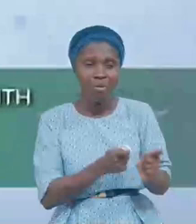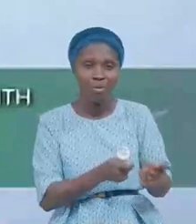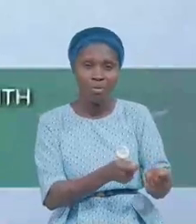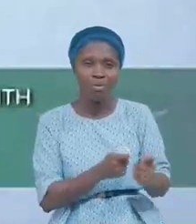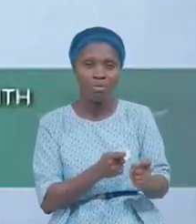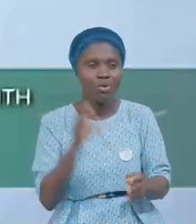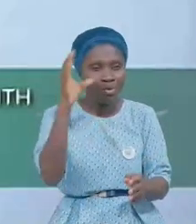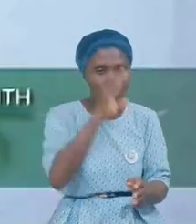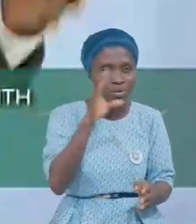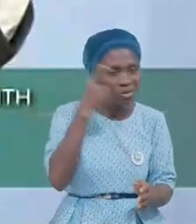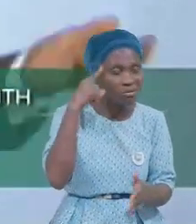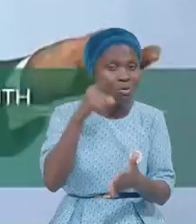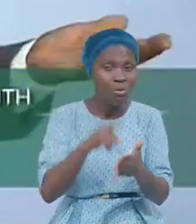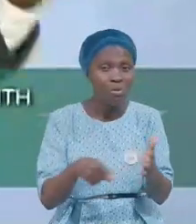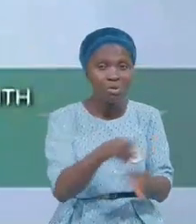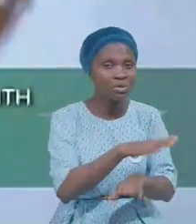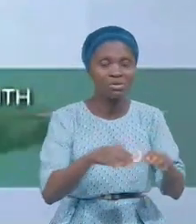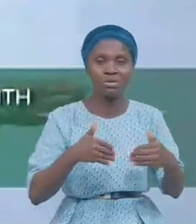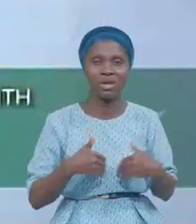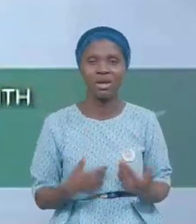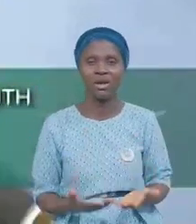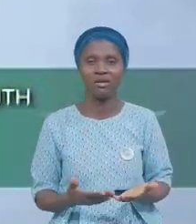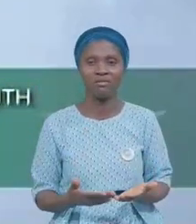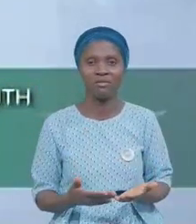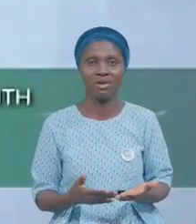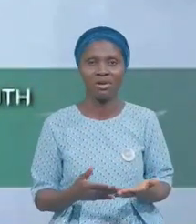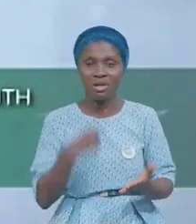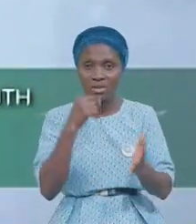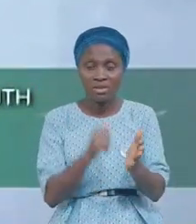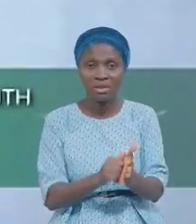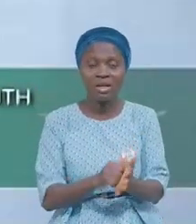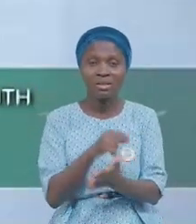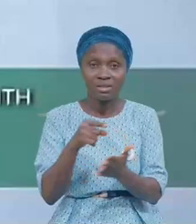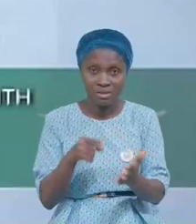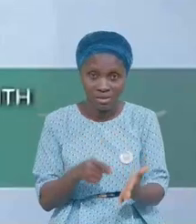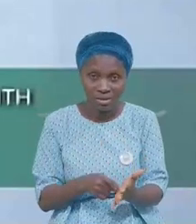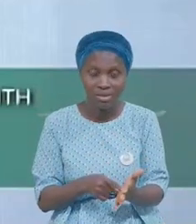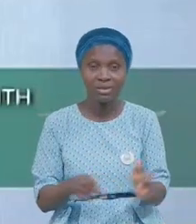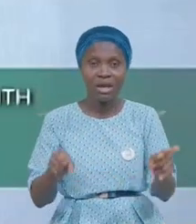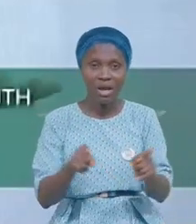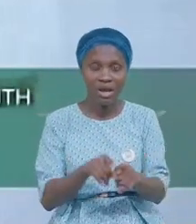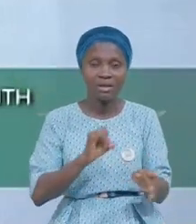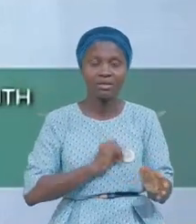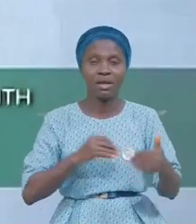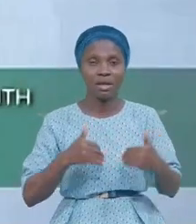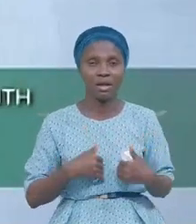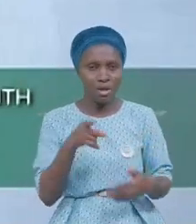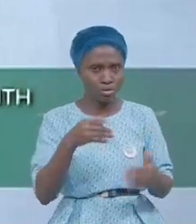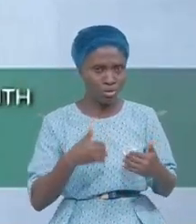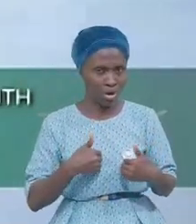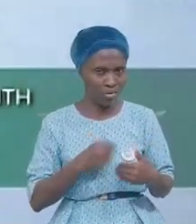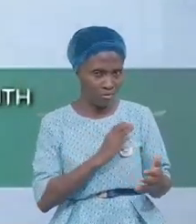que tu as? Qu'est-ce que tu as? Mais ce que j'ai, tu as Christ et tu dis que tu n'as